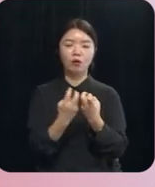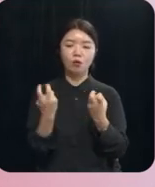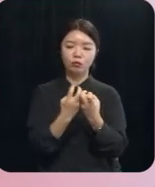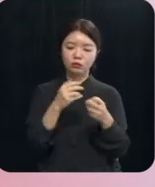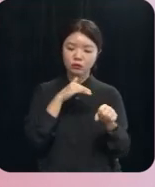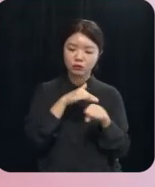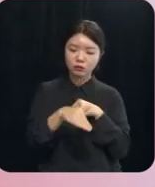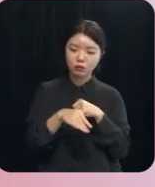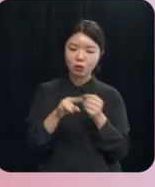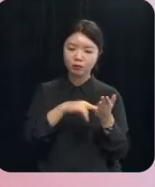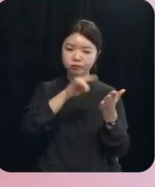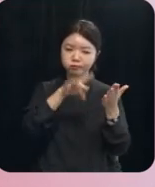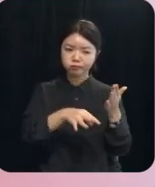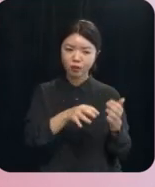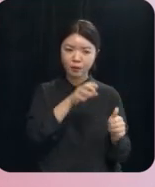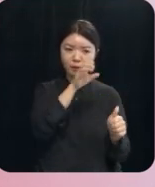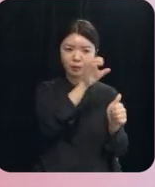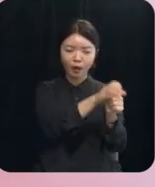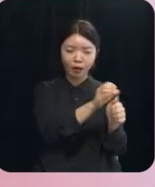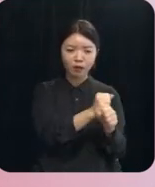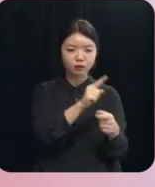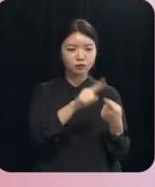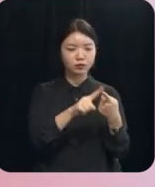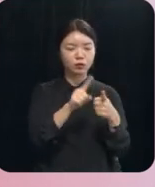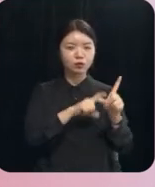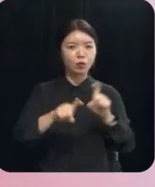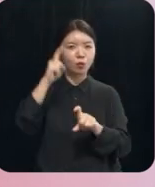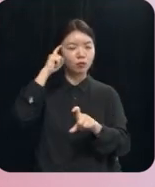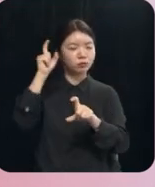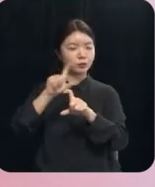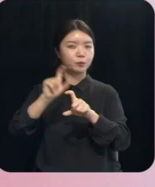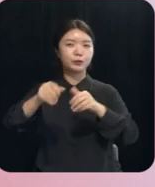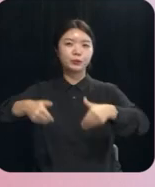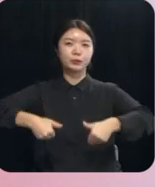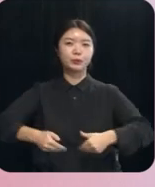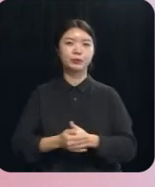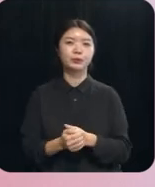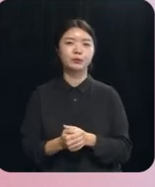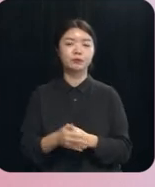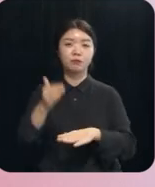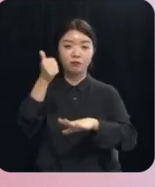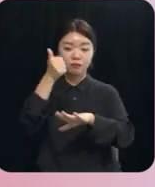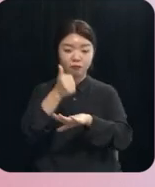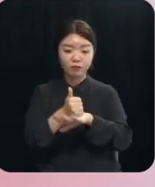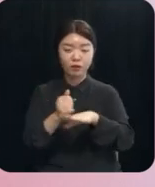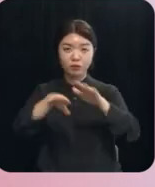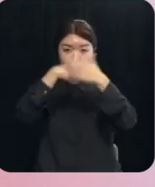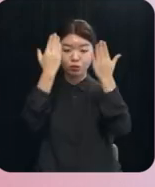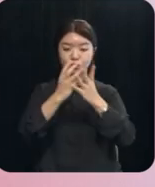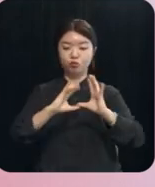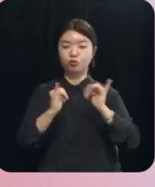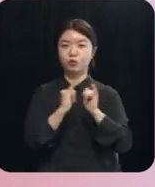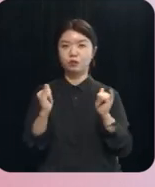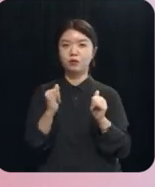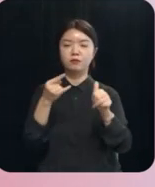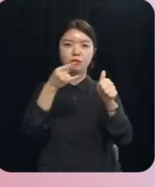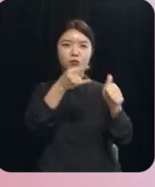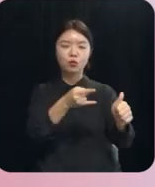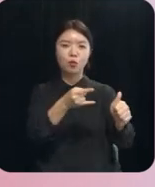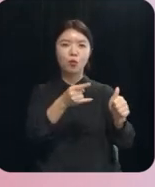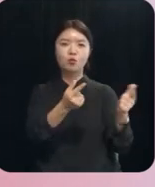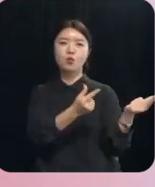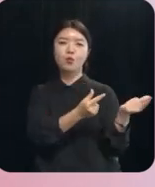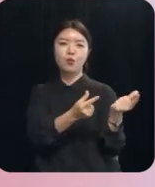방식으로 부과해야 되는지 부분에 대해서 더 깊은 고민이 필요할 것입니다. 결국은 전 국민 대상으로 일괄적으로